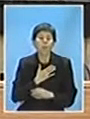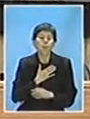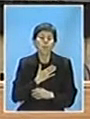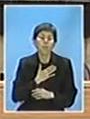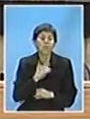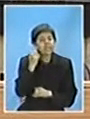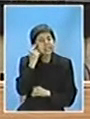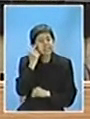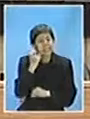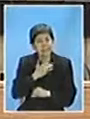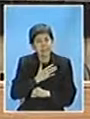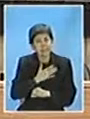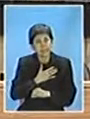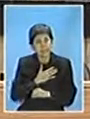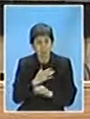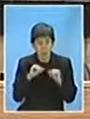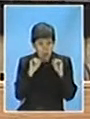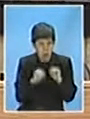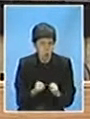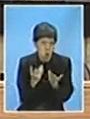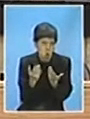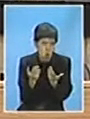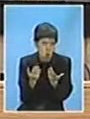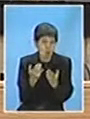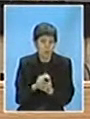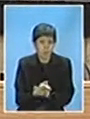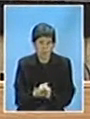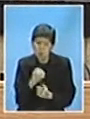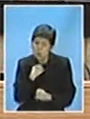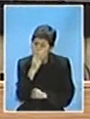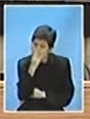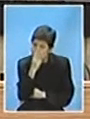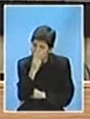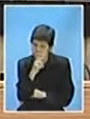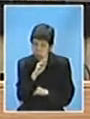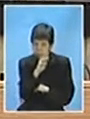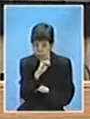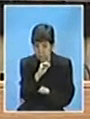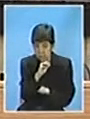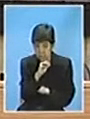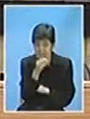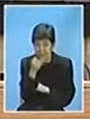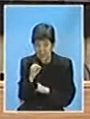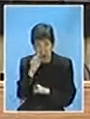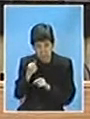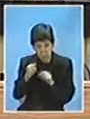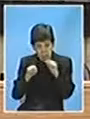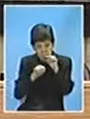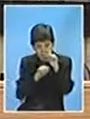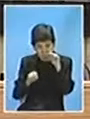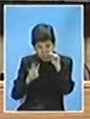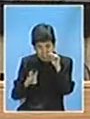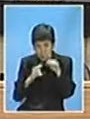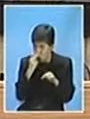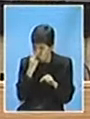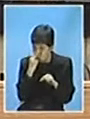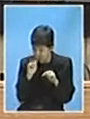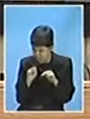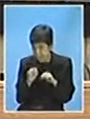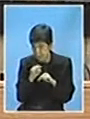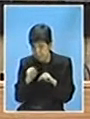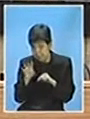คิดว่าก่อนลงมติเนี่ยคงต้องดูมาตรา17วรรค4ให้ชัดก่อนนั้นนะครับ